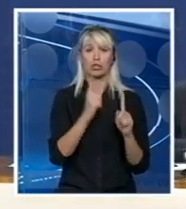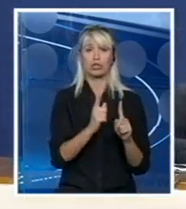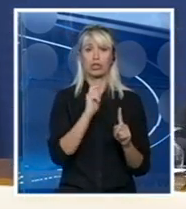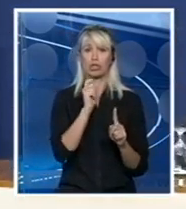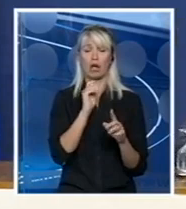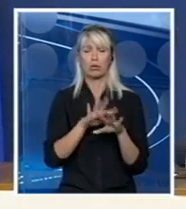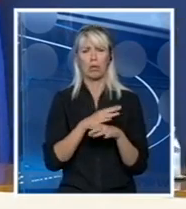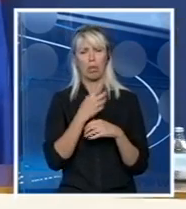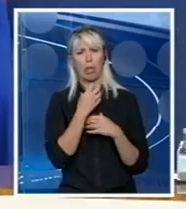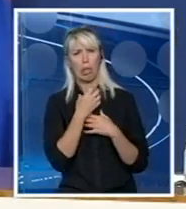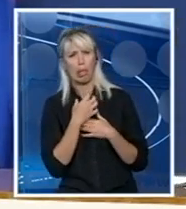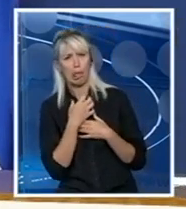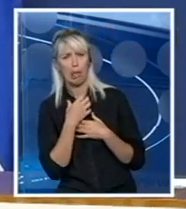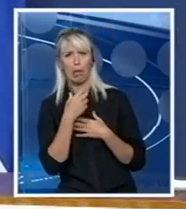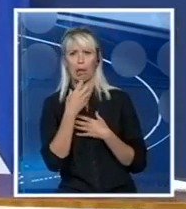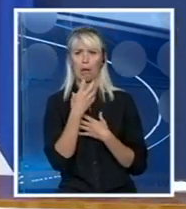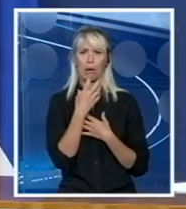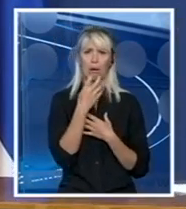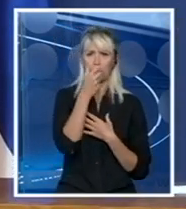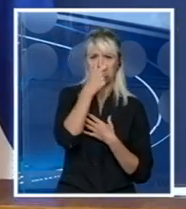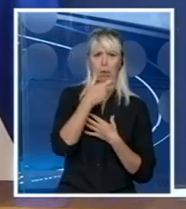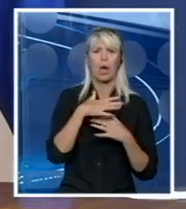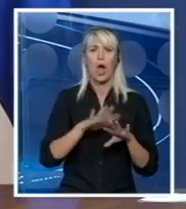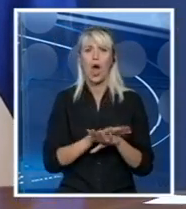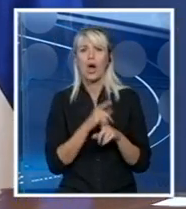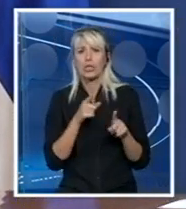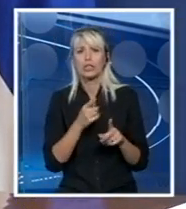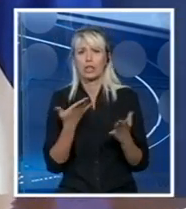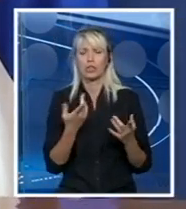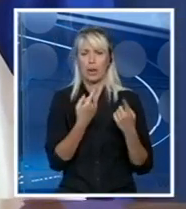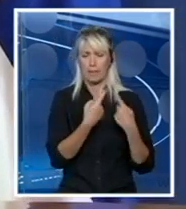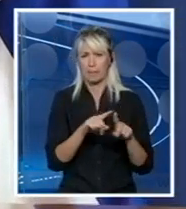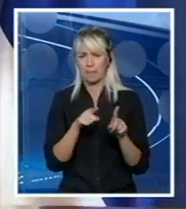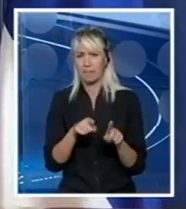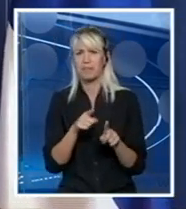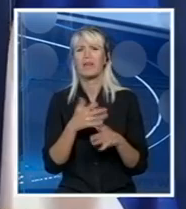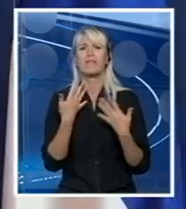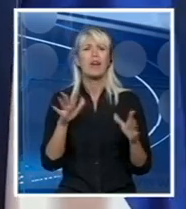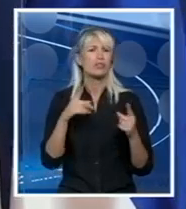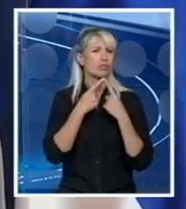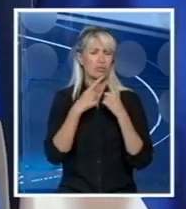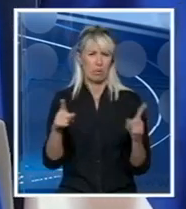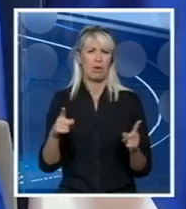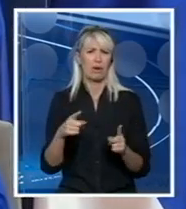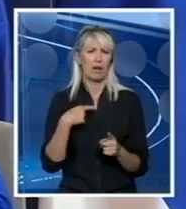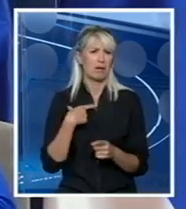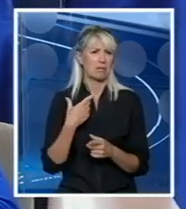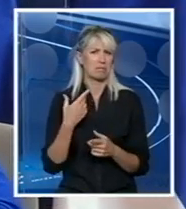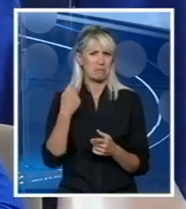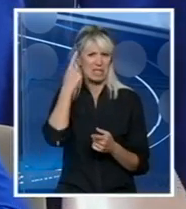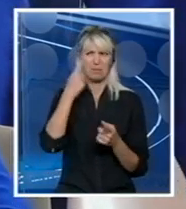što je osnovno, što je već rečeno, jeste da što se nadam da inače svi radimo,